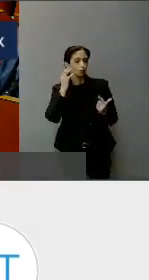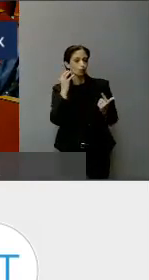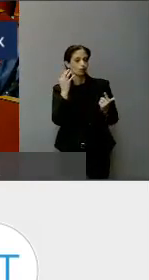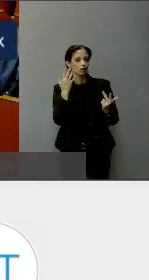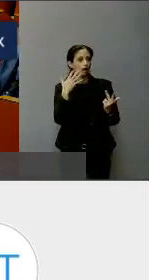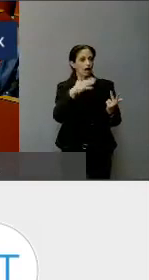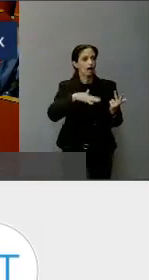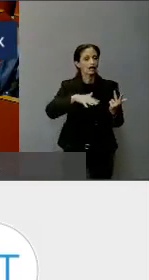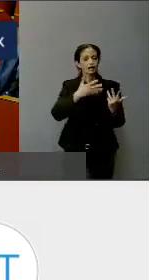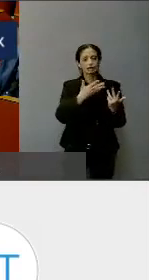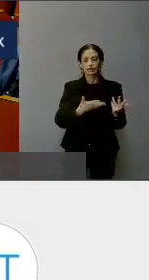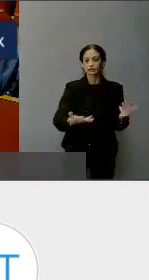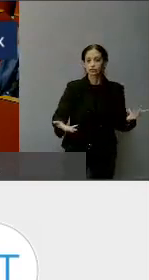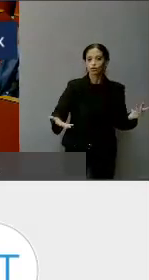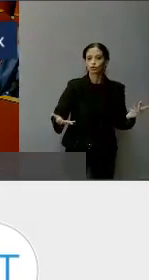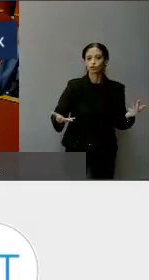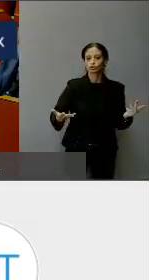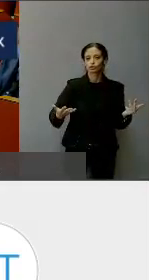territorio